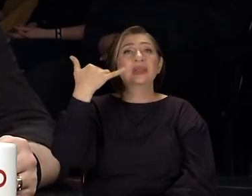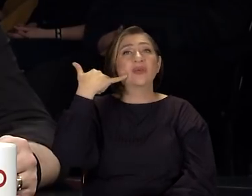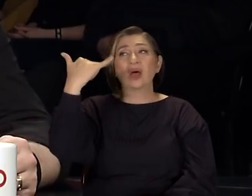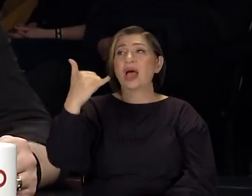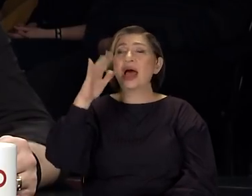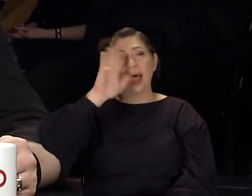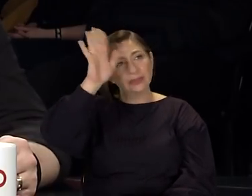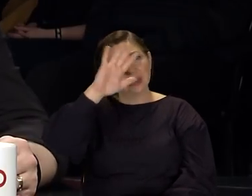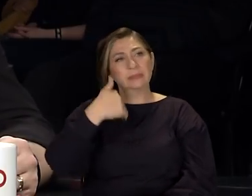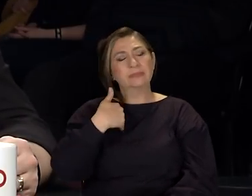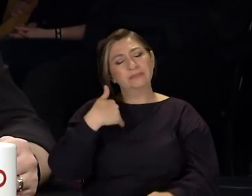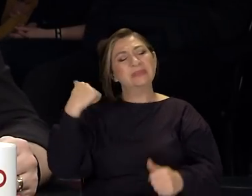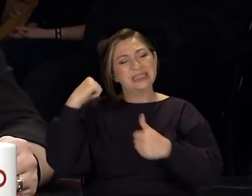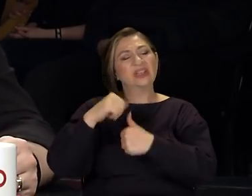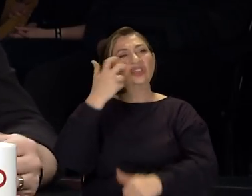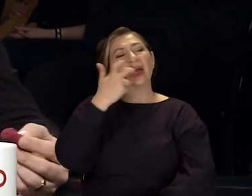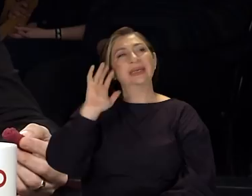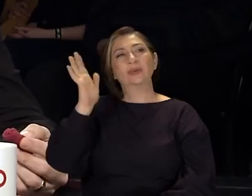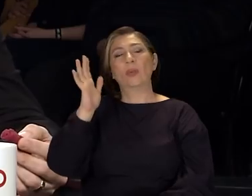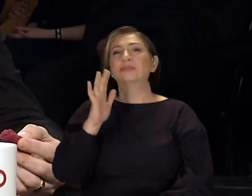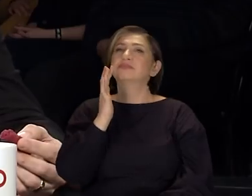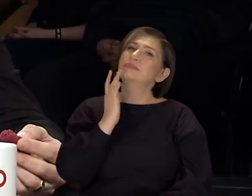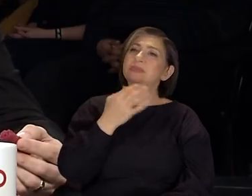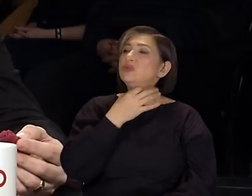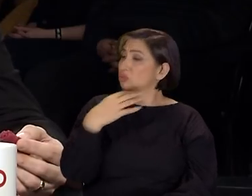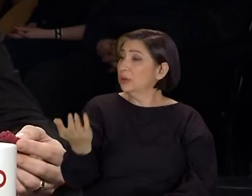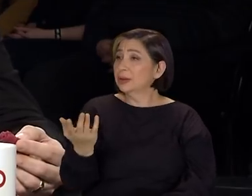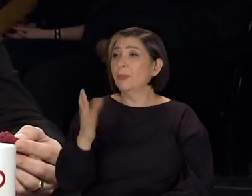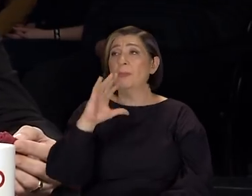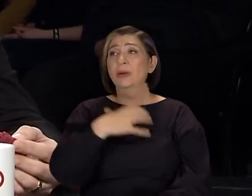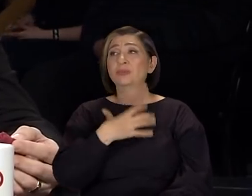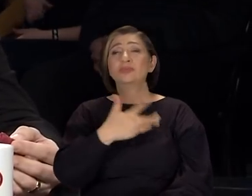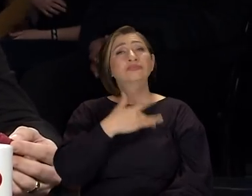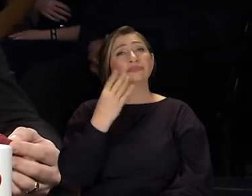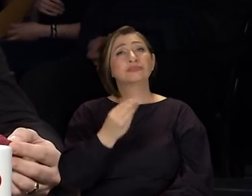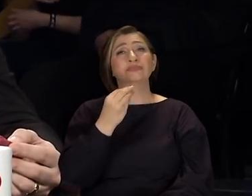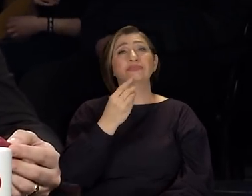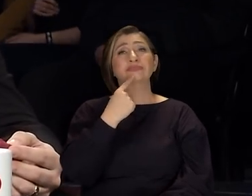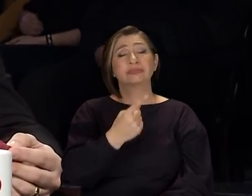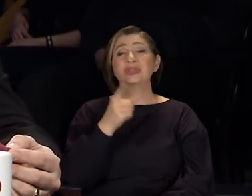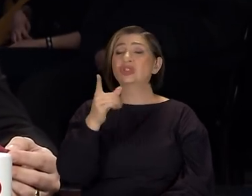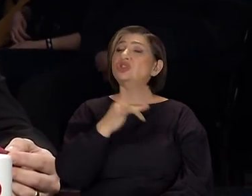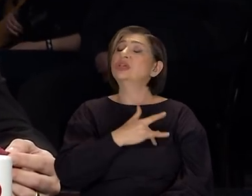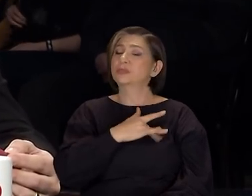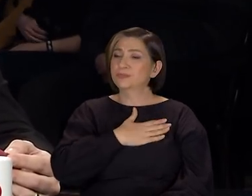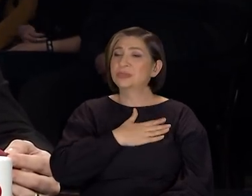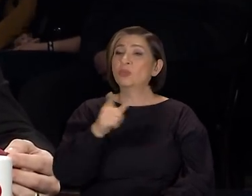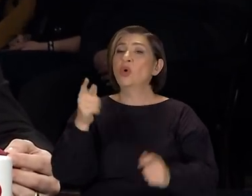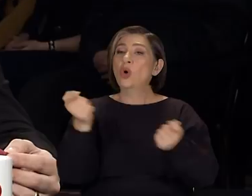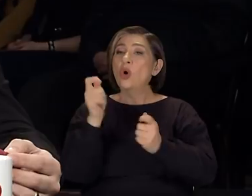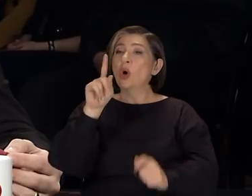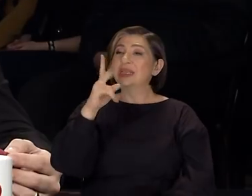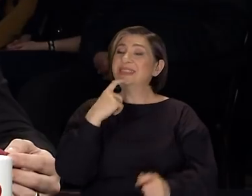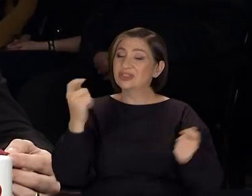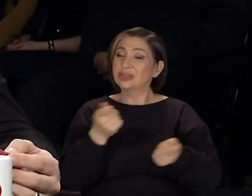Dedim ki alasmalık ben tekrar şarkıcı olmaya karar verdim. Teşekkür ettiler. Patronum da çok güzel bir lafı var. Cancığım sen işi burada 12